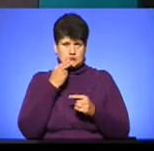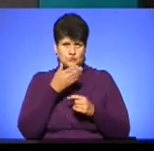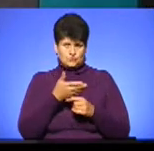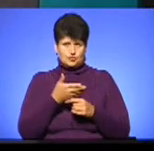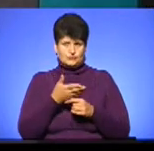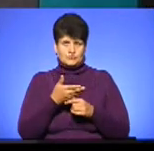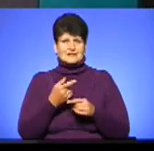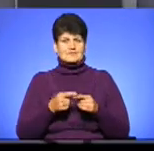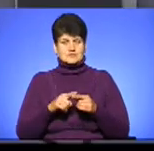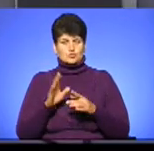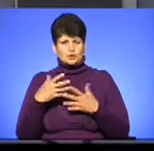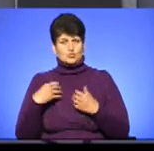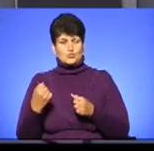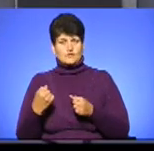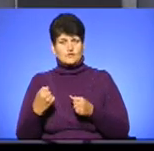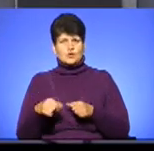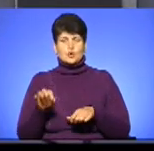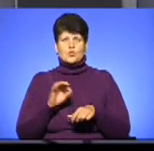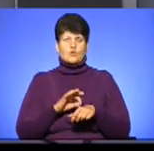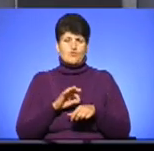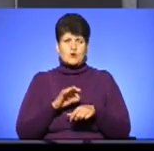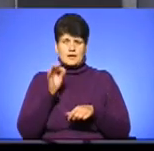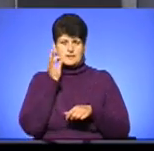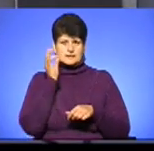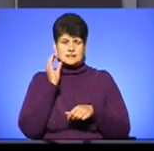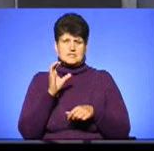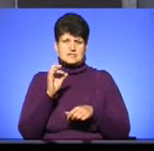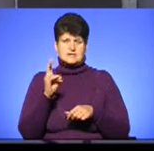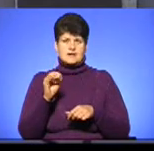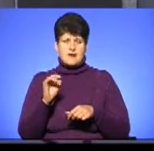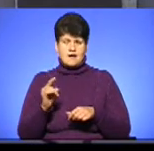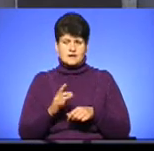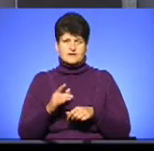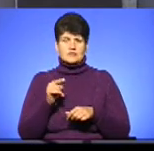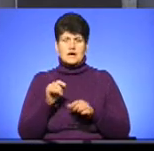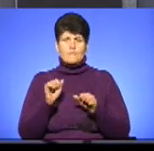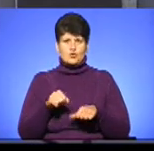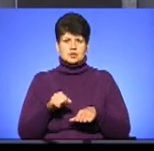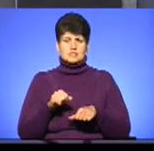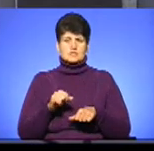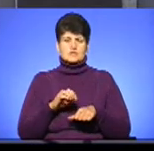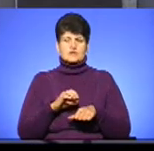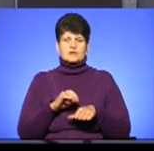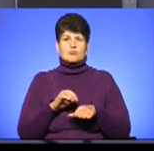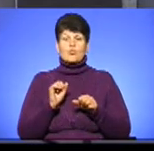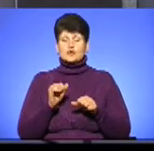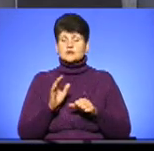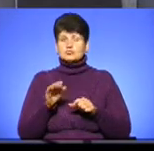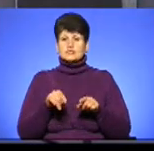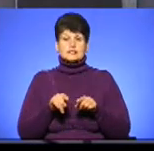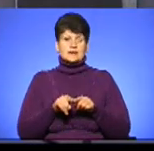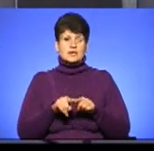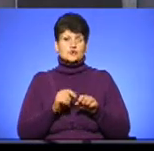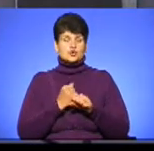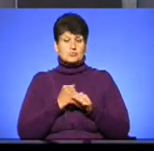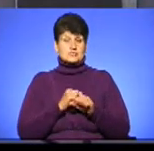чи стає вона хворий, від того? Хворої лисиці на сказ, якщо вона інфікована, вона може захворіти. Ну, може таке бути, що виробиться імунітет,